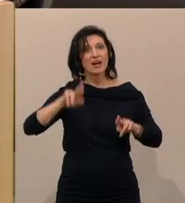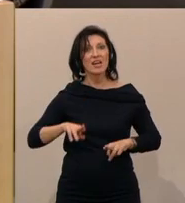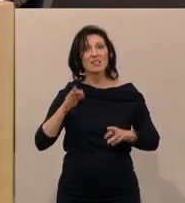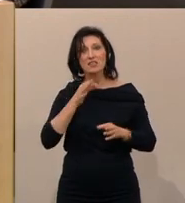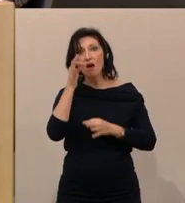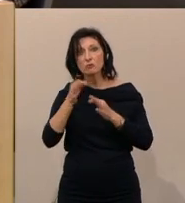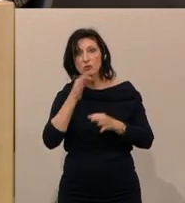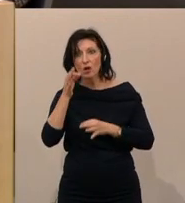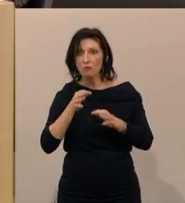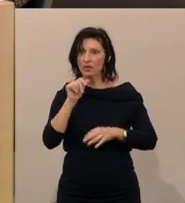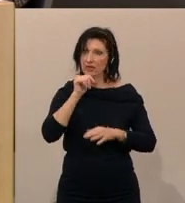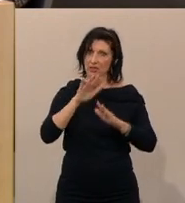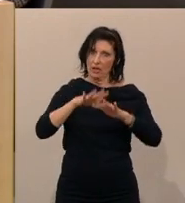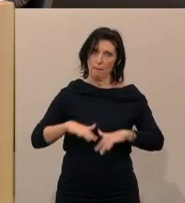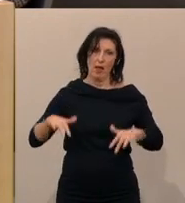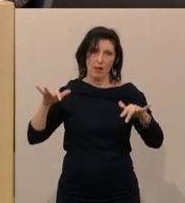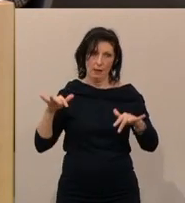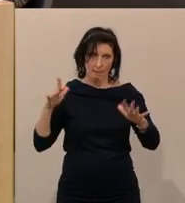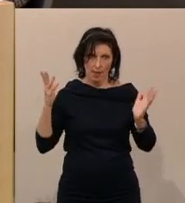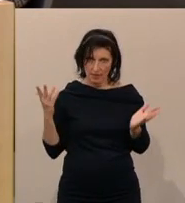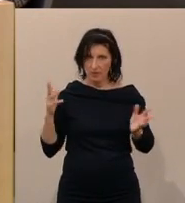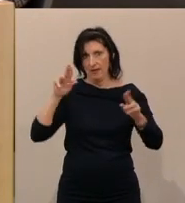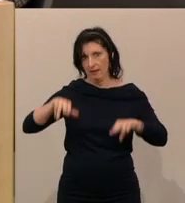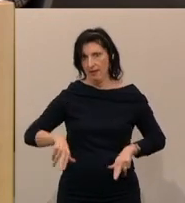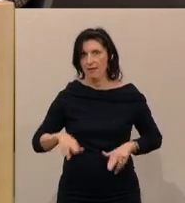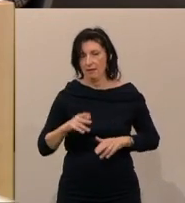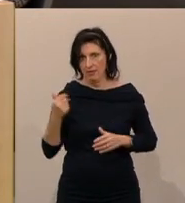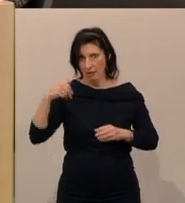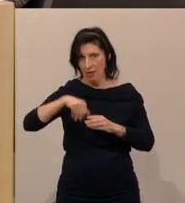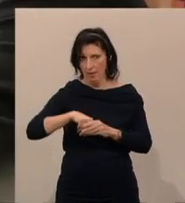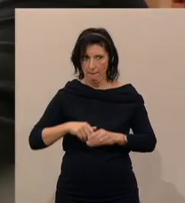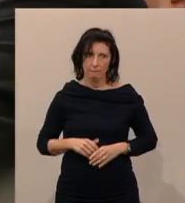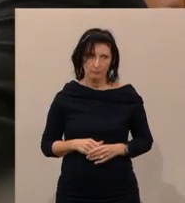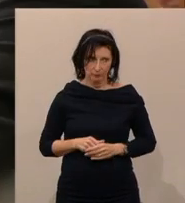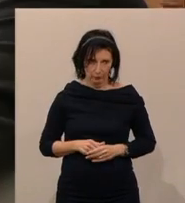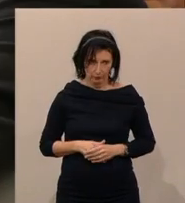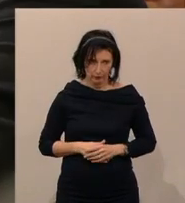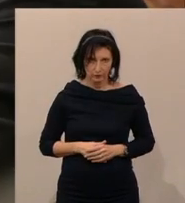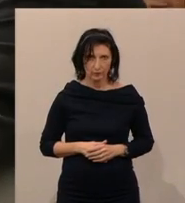Rechtsauskünfte nicht unter das parlamentarische Interpellationsrecht.